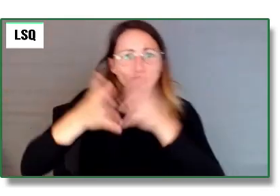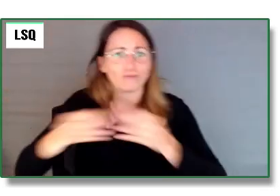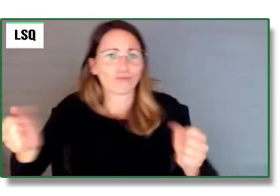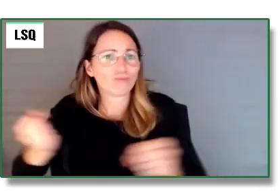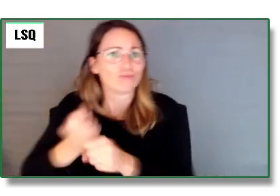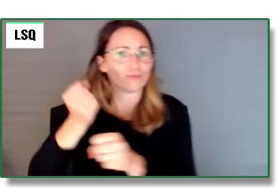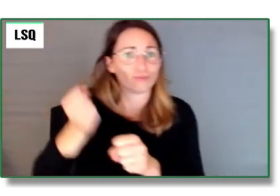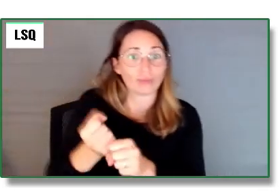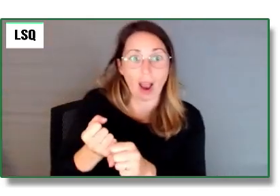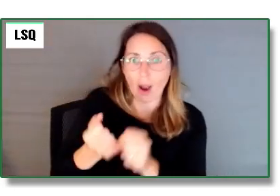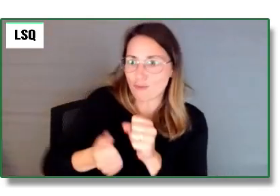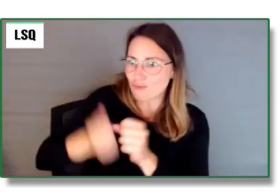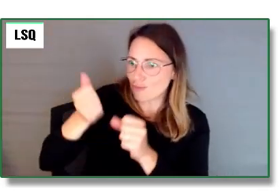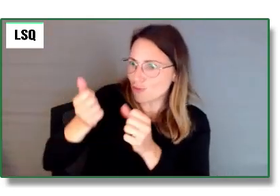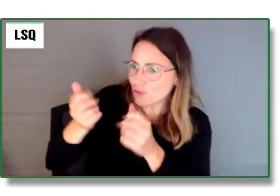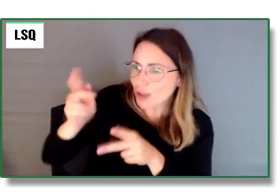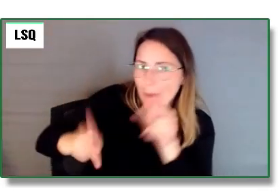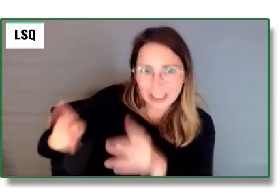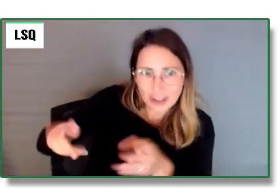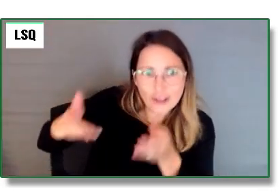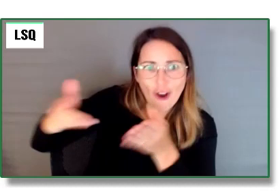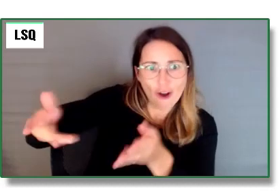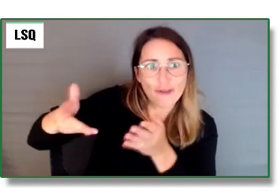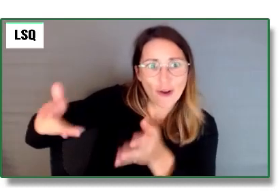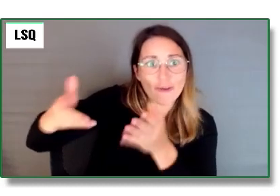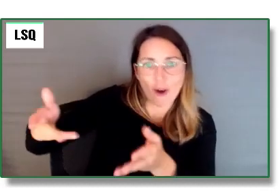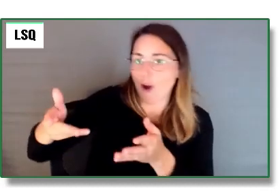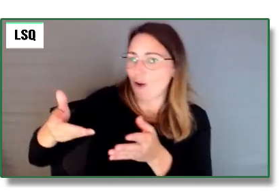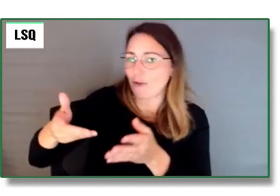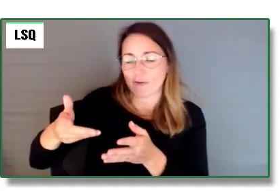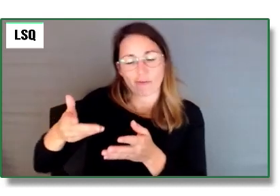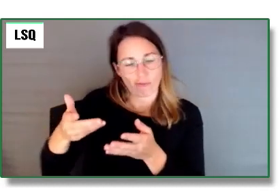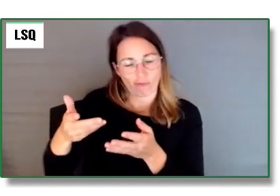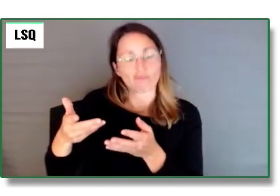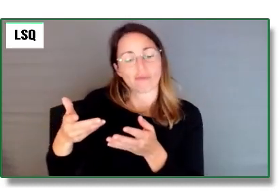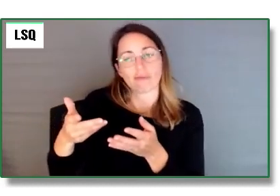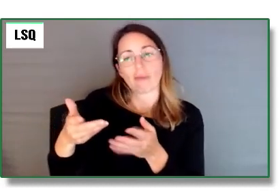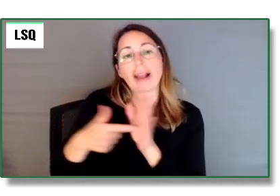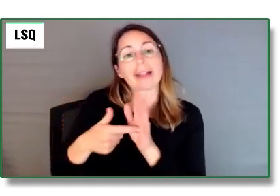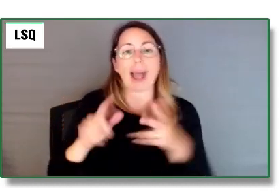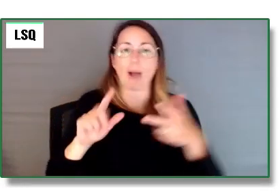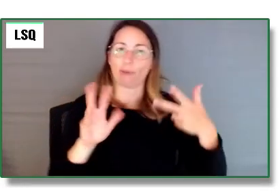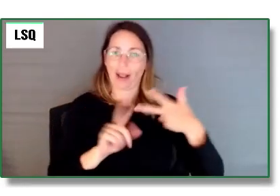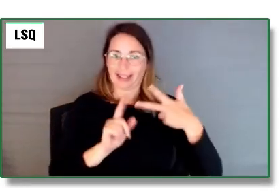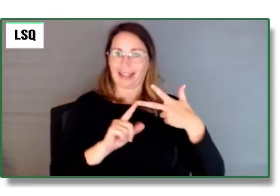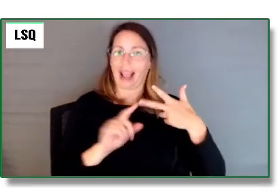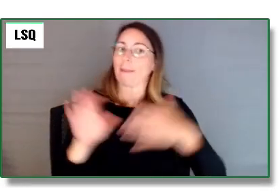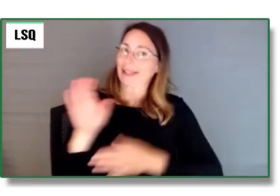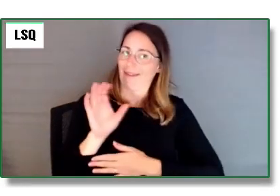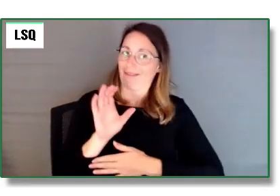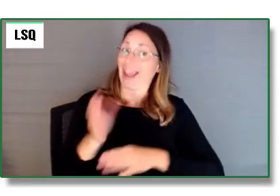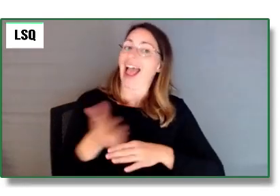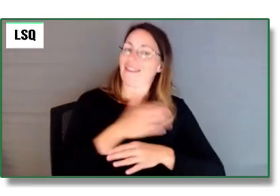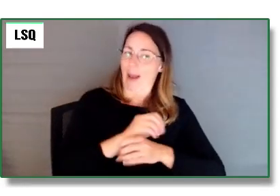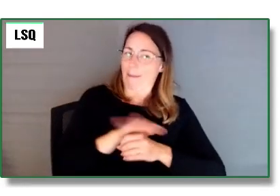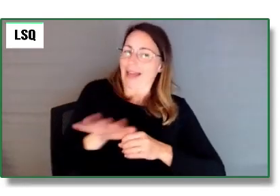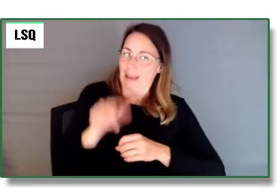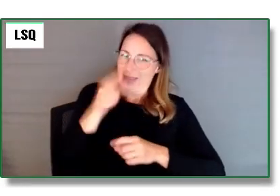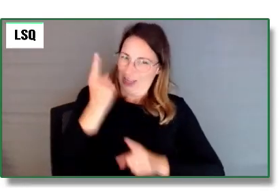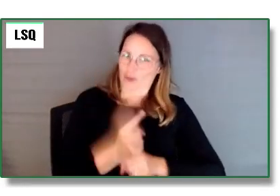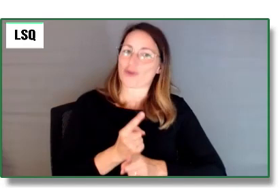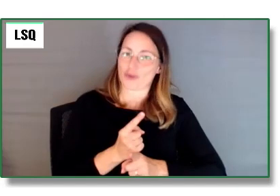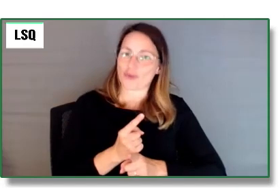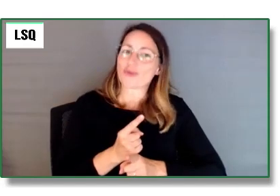la plus grande partie du temps, ce que le café numéro 3 faisait avant la pandémie. On confond souvent